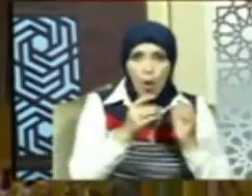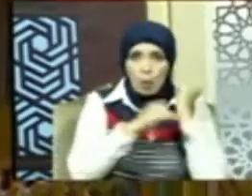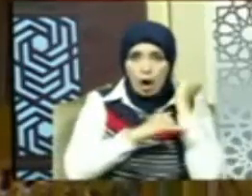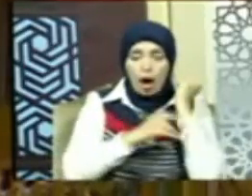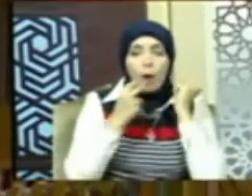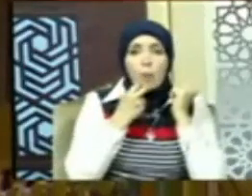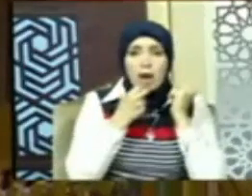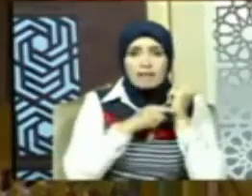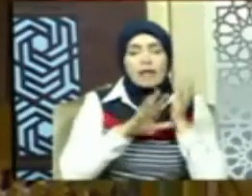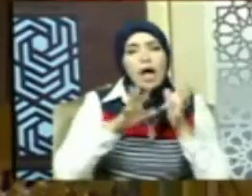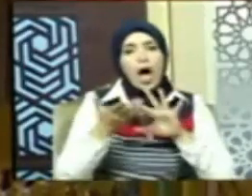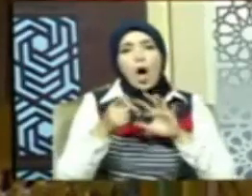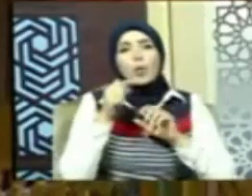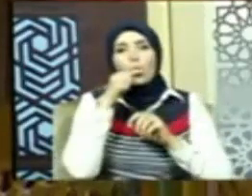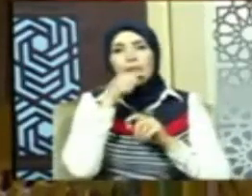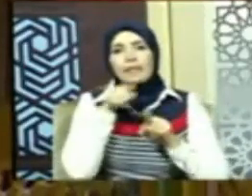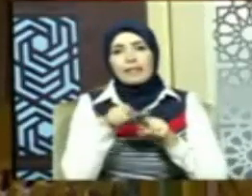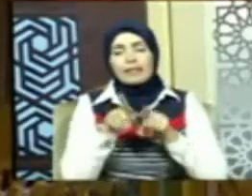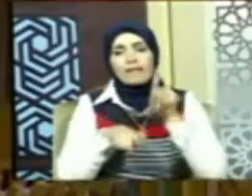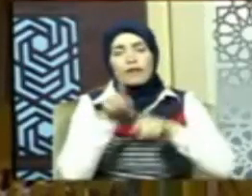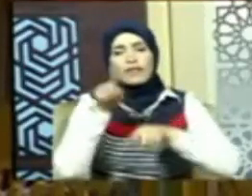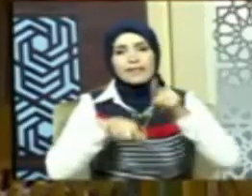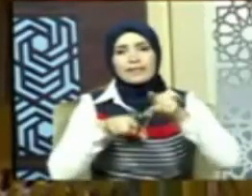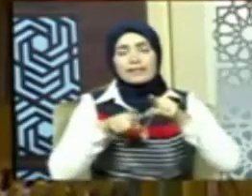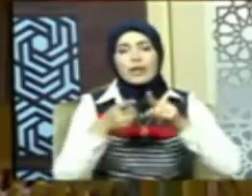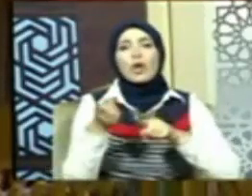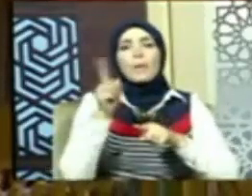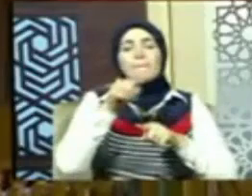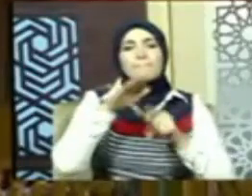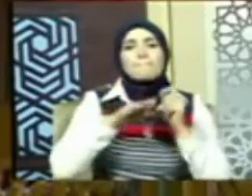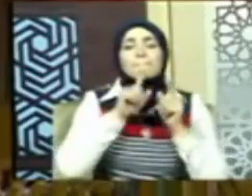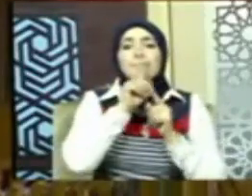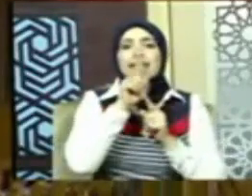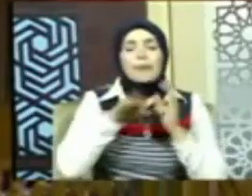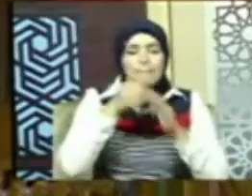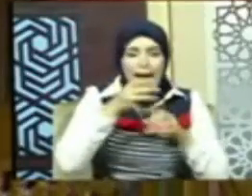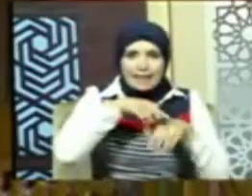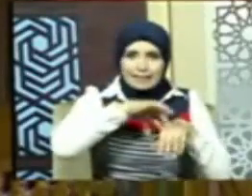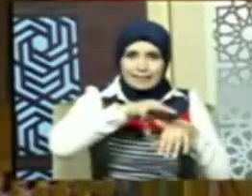أن يخلق الجنين. وحتى لو تقدم العلم